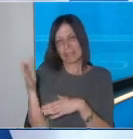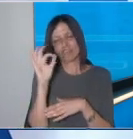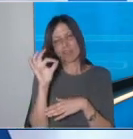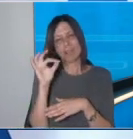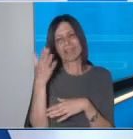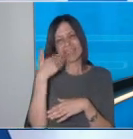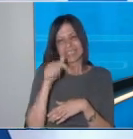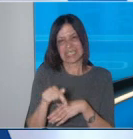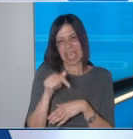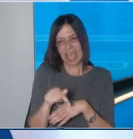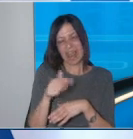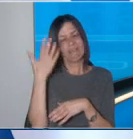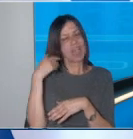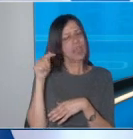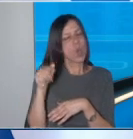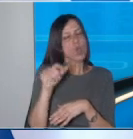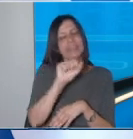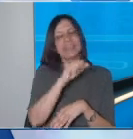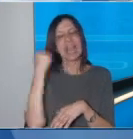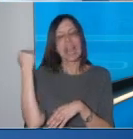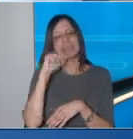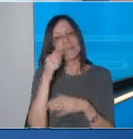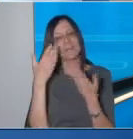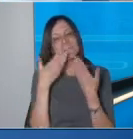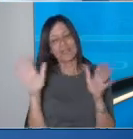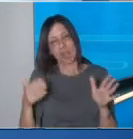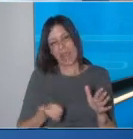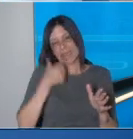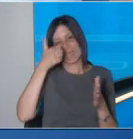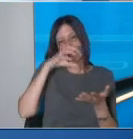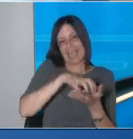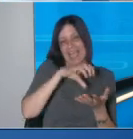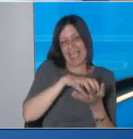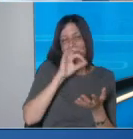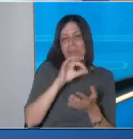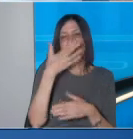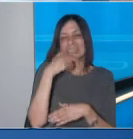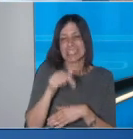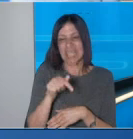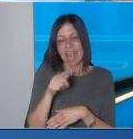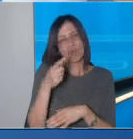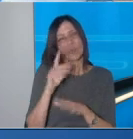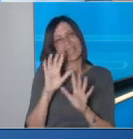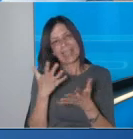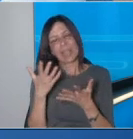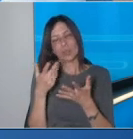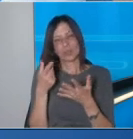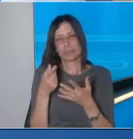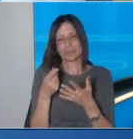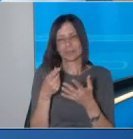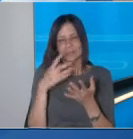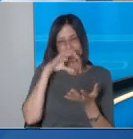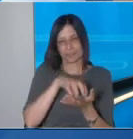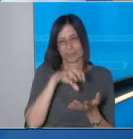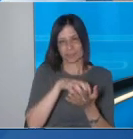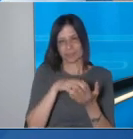ישראל, והייתה לו דלת פתוחה להנהיג את המרכז של מדינת ישראל, והוא כאילו, ככל שה...